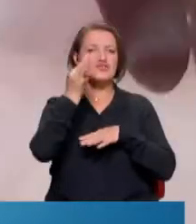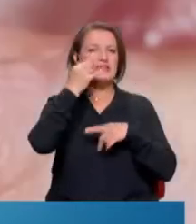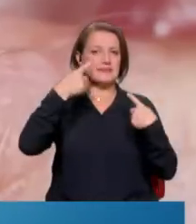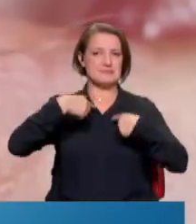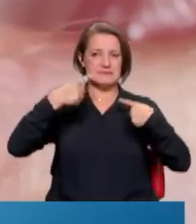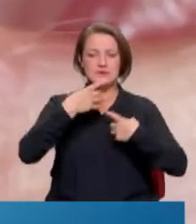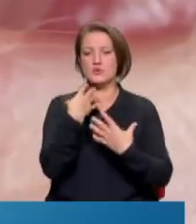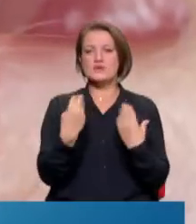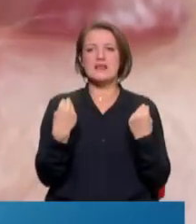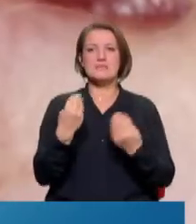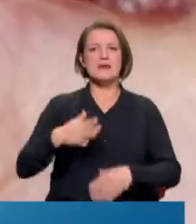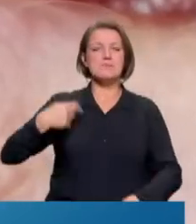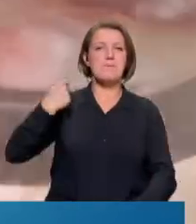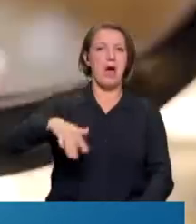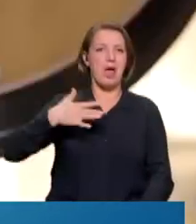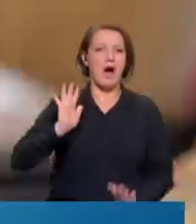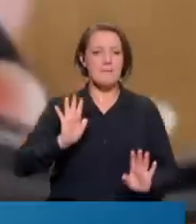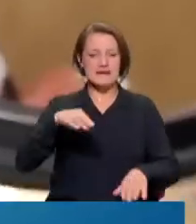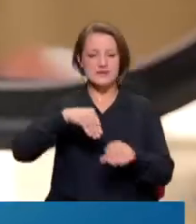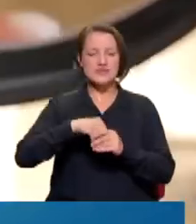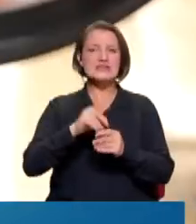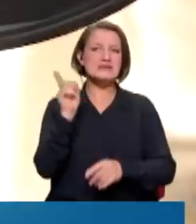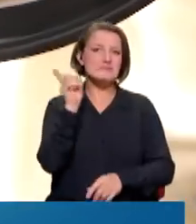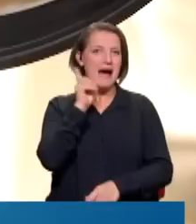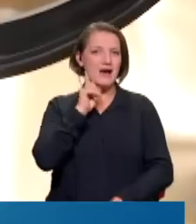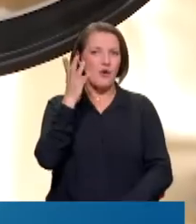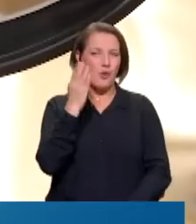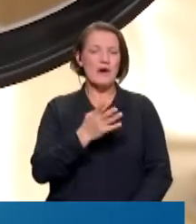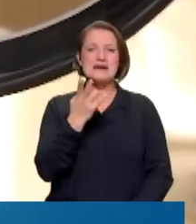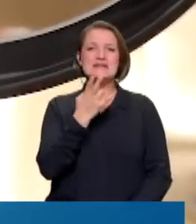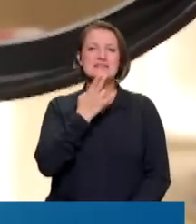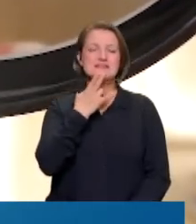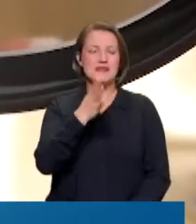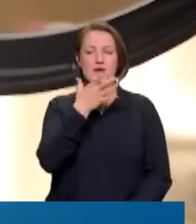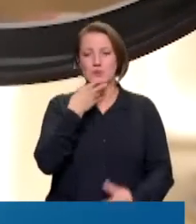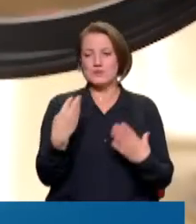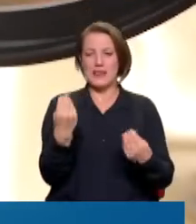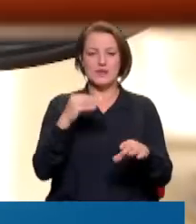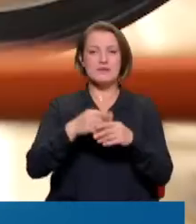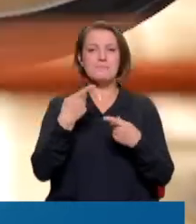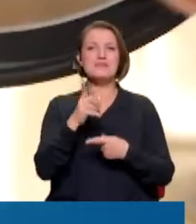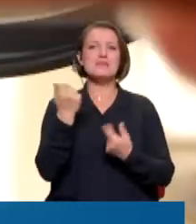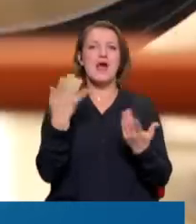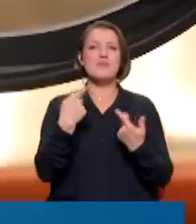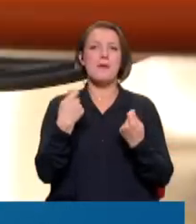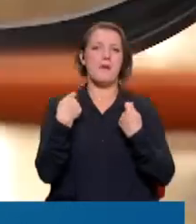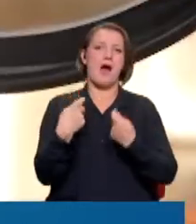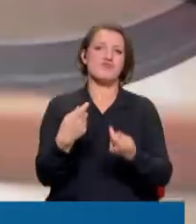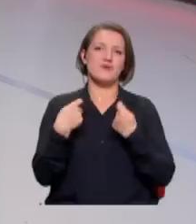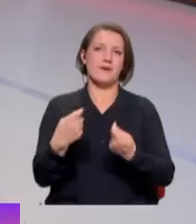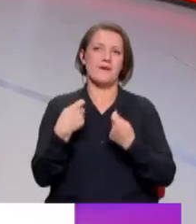bakımı güzelleşmek cep yakıyor ama işin içine markada girdi mi kadınlar güzellik için binlerce lira